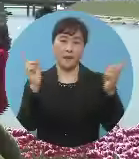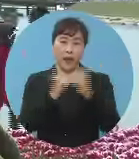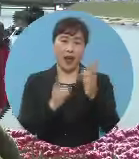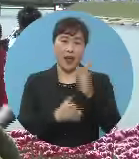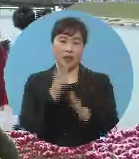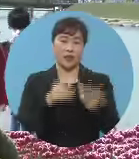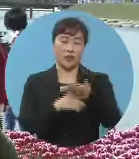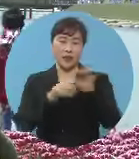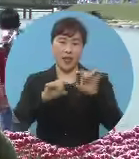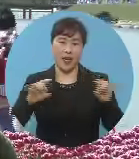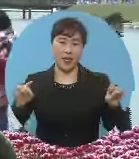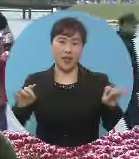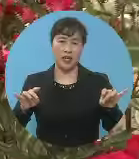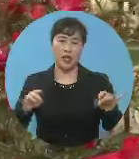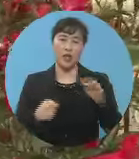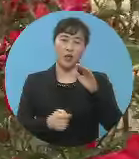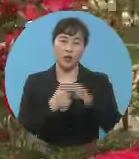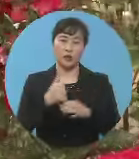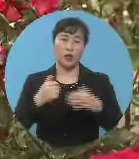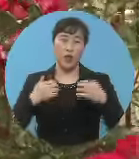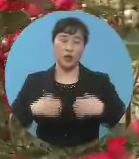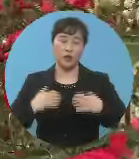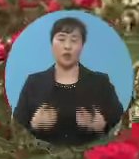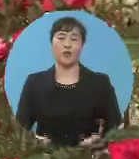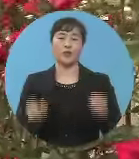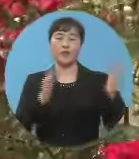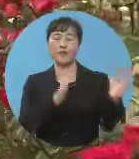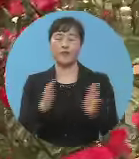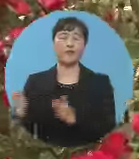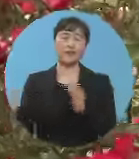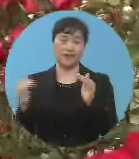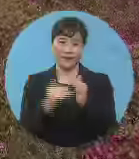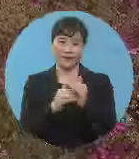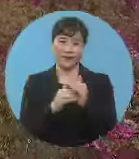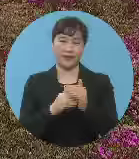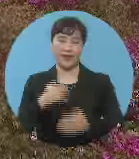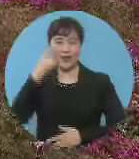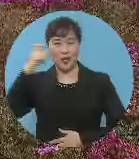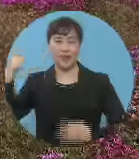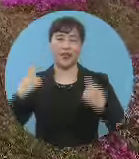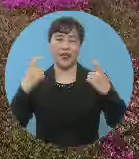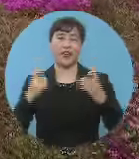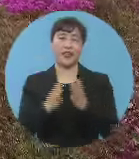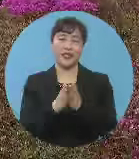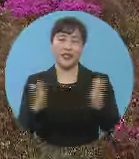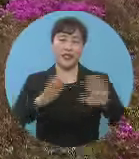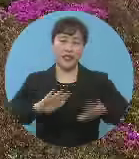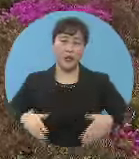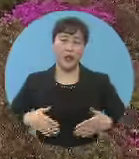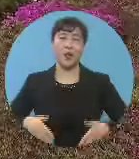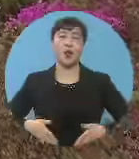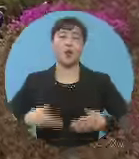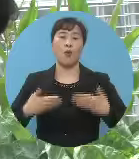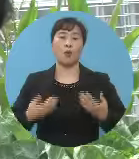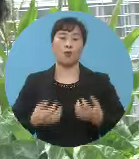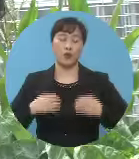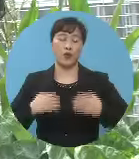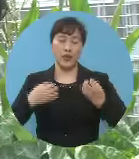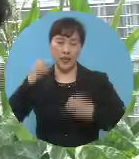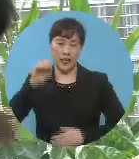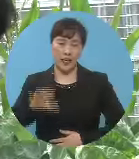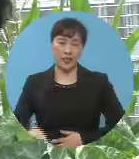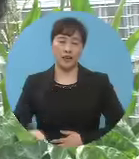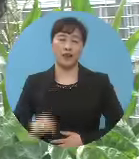맞아 시군의 독특한 향토색을 담은 봄축제를 준비했습니다. 낭만 여행의 시작, 전남의